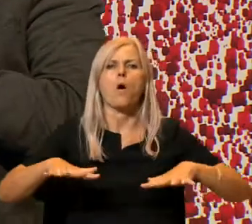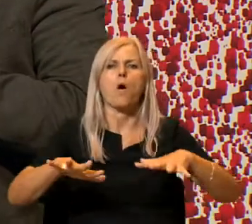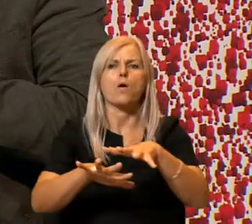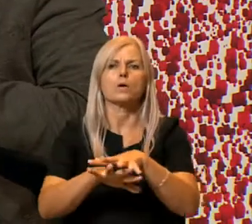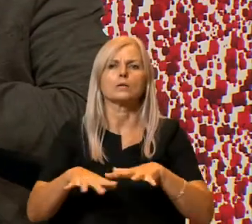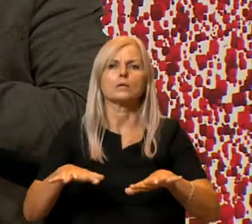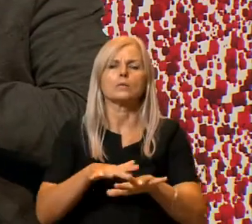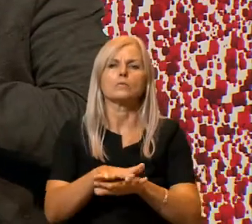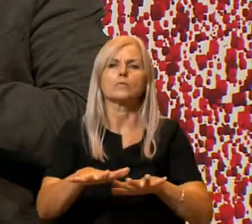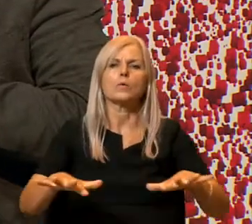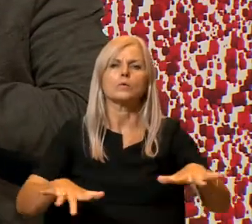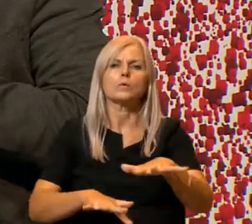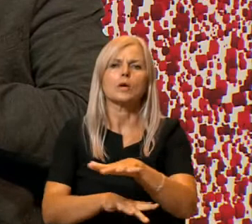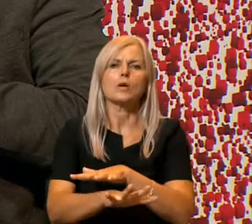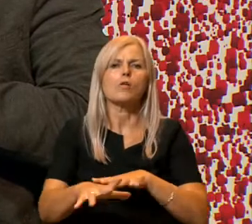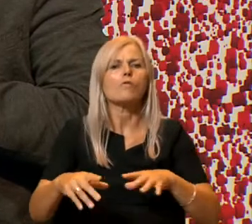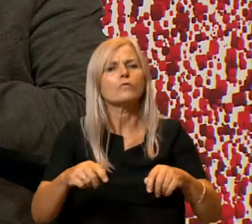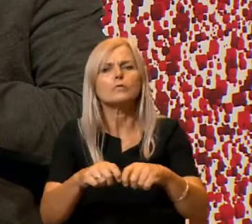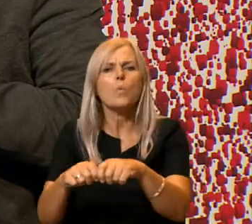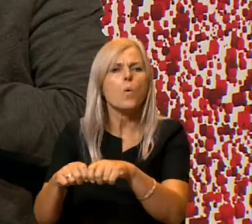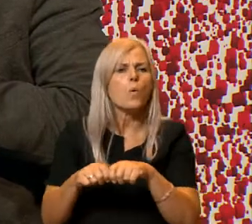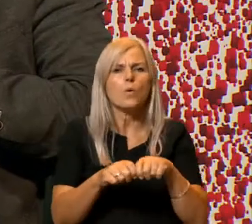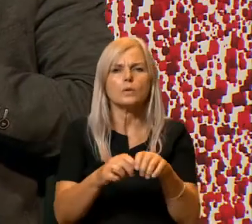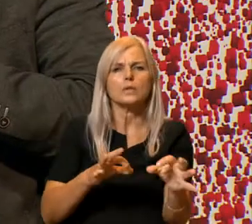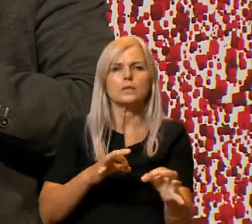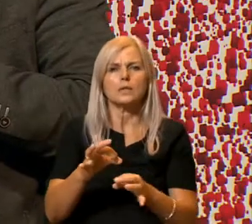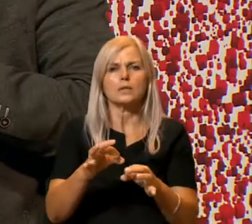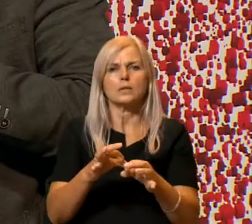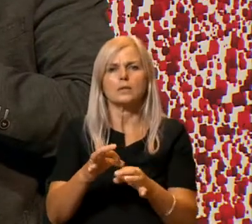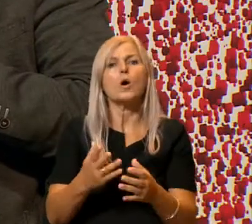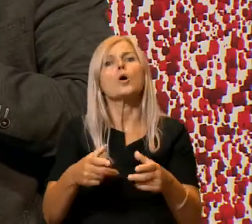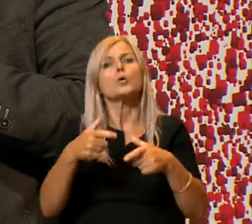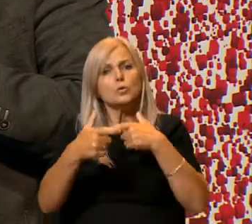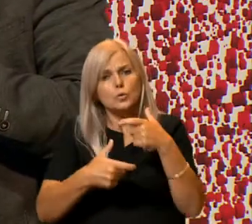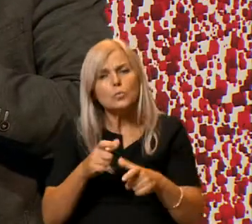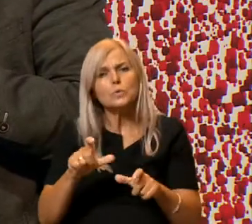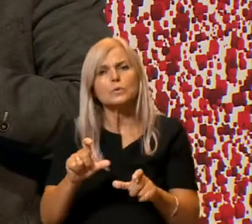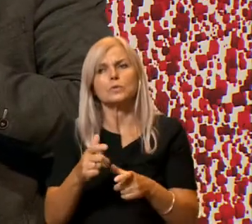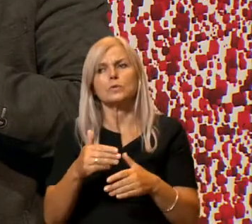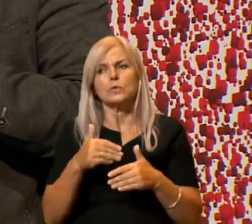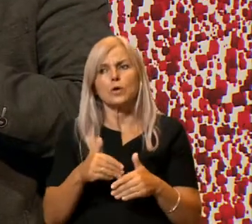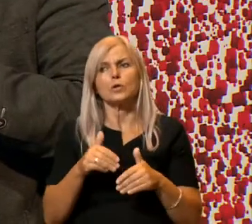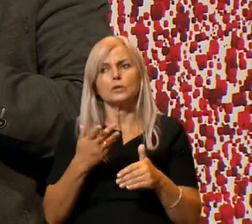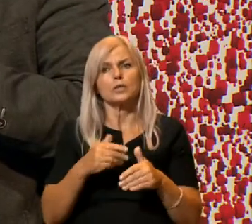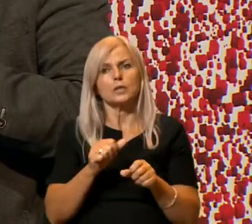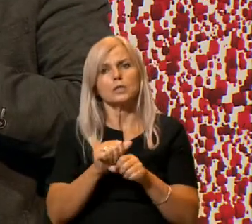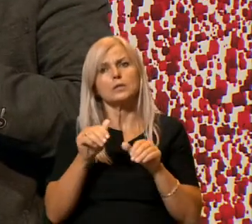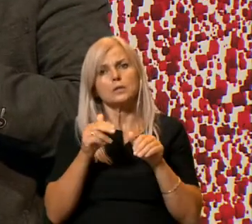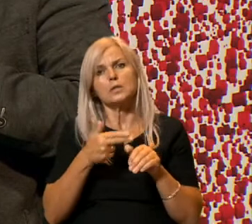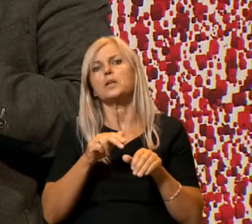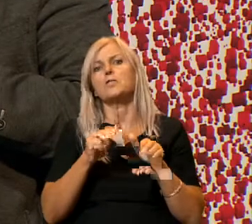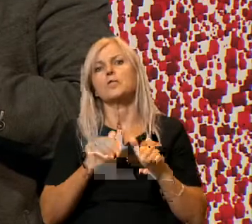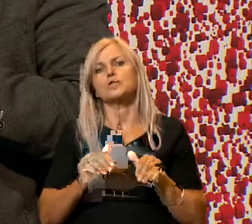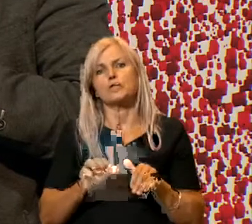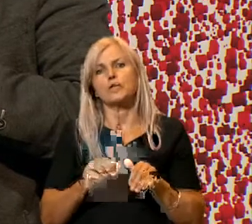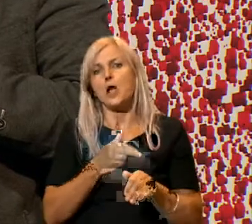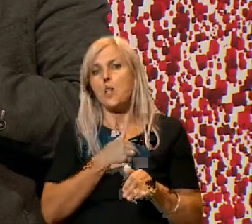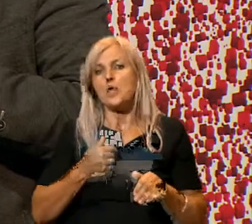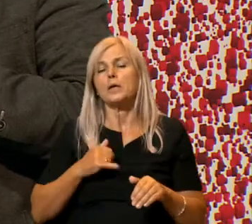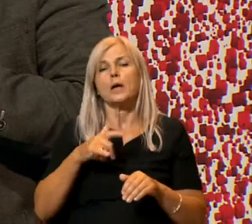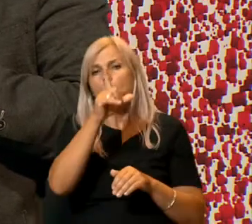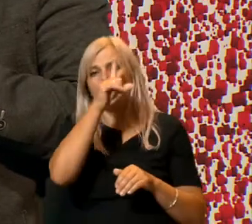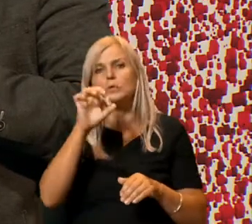rezonującą z historią zresztą świata. Zróbmy coś. Nie jest to niemożliwe, ponieważ my jako ludzie zawsze